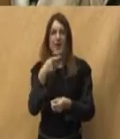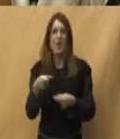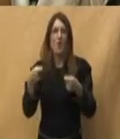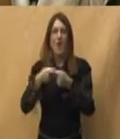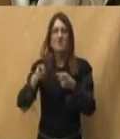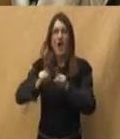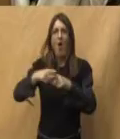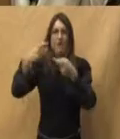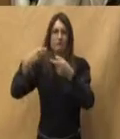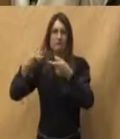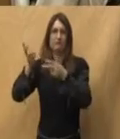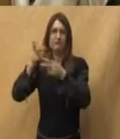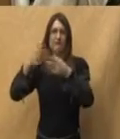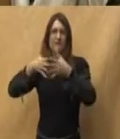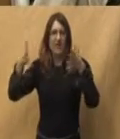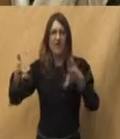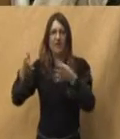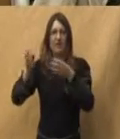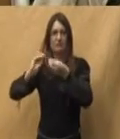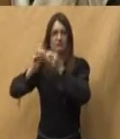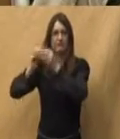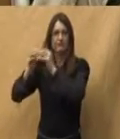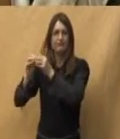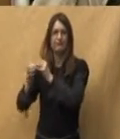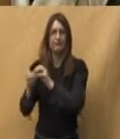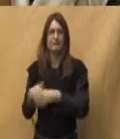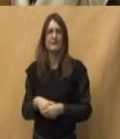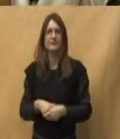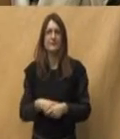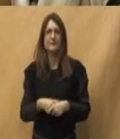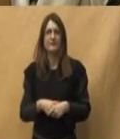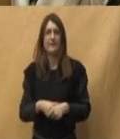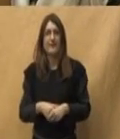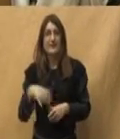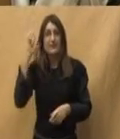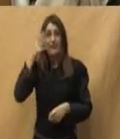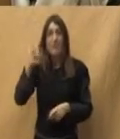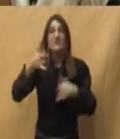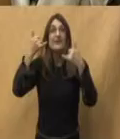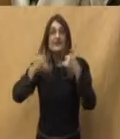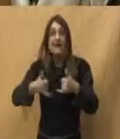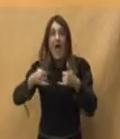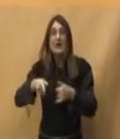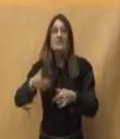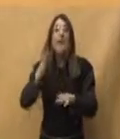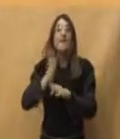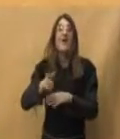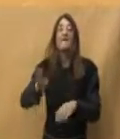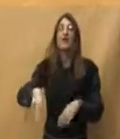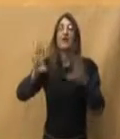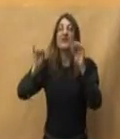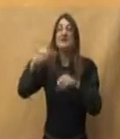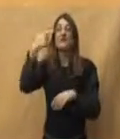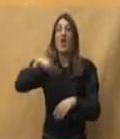prehrambene lance. O tome ćemo... Recite, možete? Da. Da. Zamislite, oni su to danas tek nazvali, a mi se već trujemo 10-20 godina.